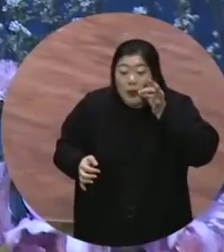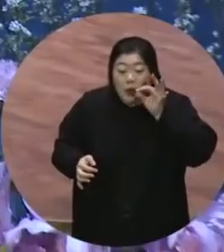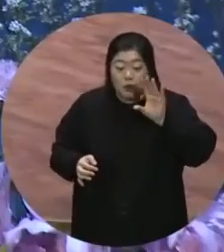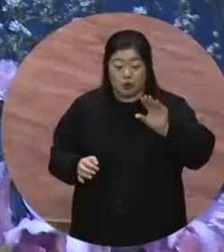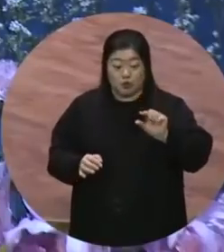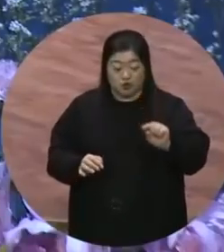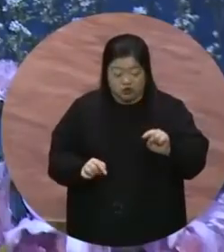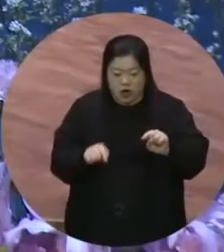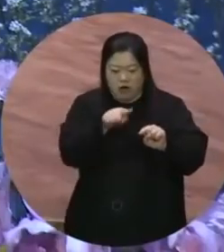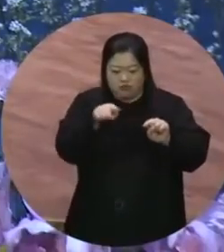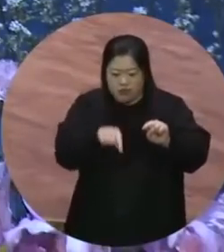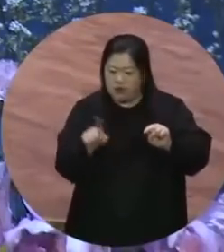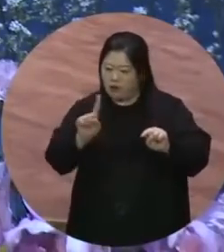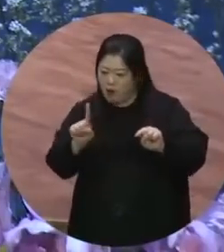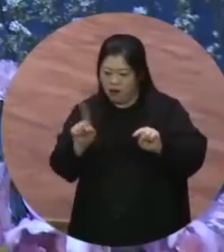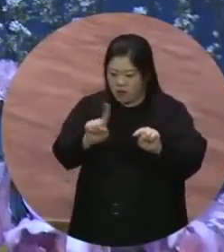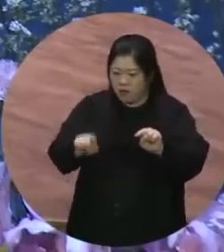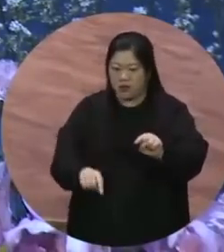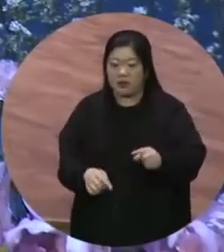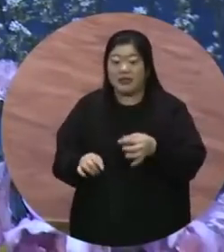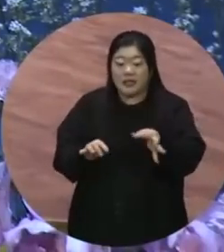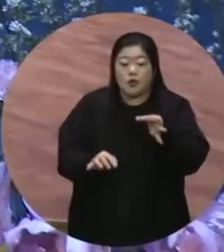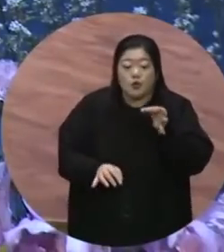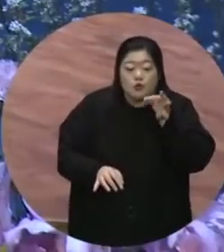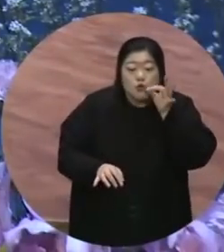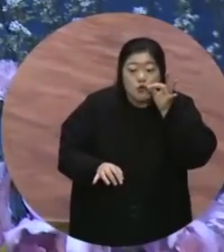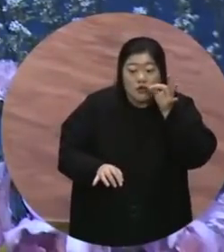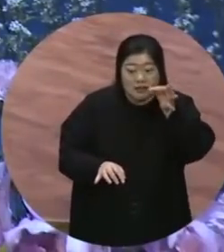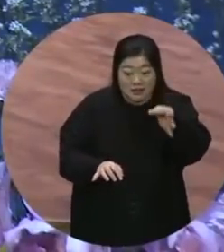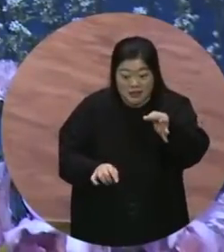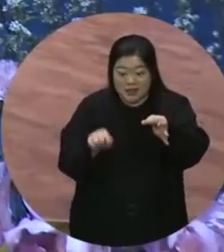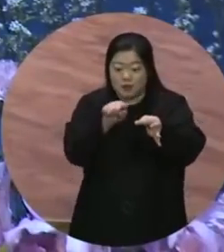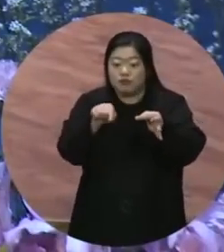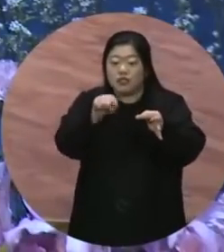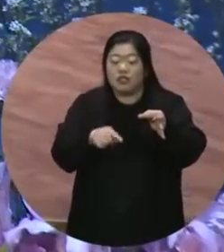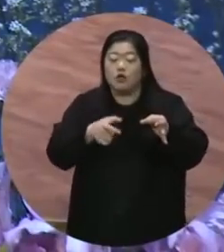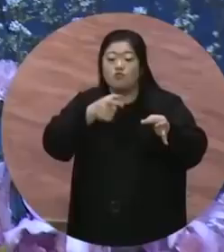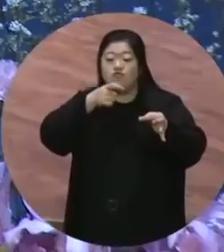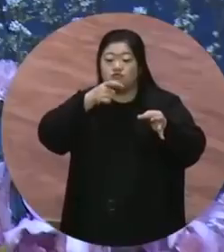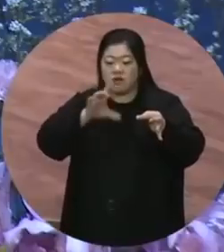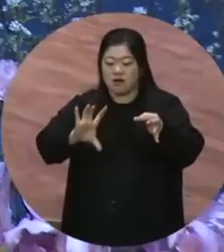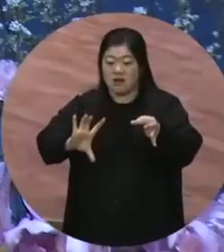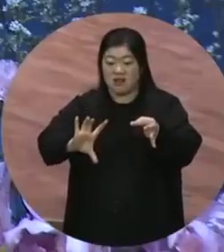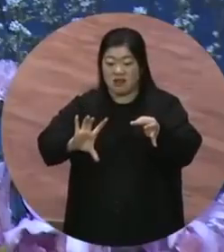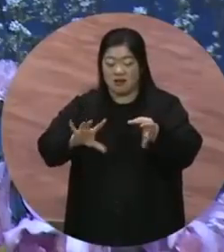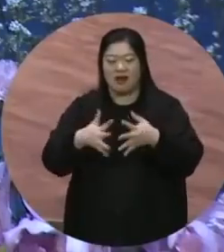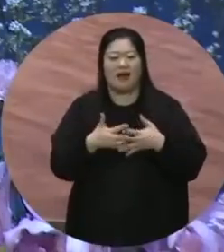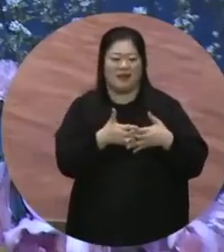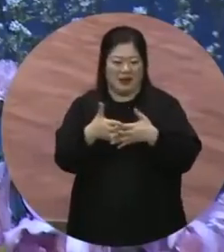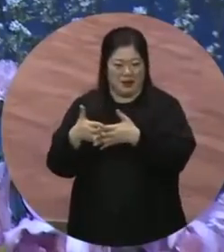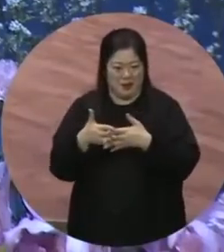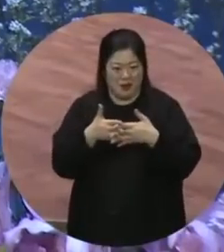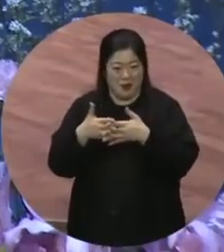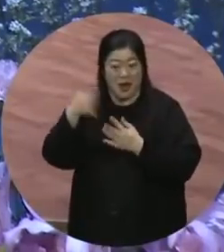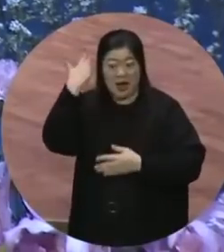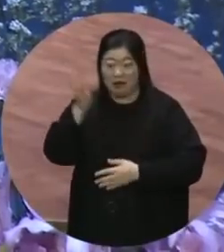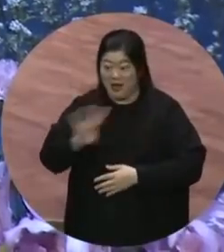그 커피의 기본이에요. 에스프레소에다 따뜻한 물을 참 넣으면 뭐가 돼요? 아메리카노가